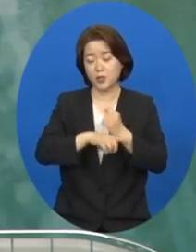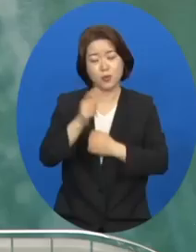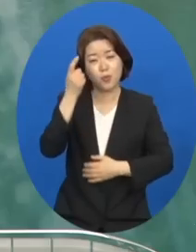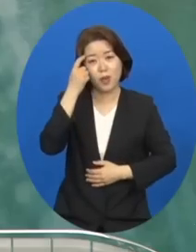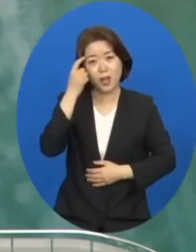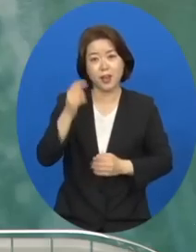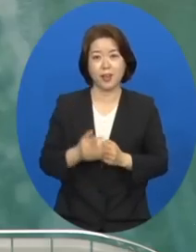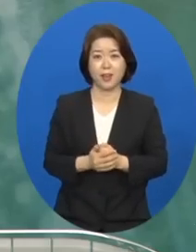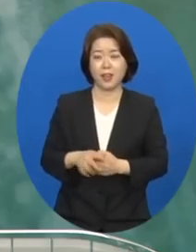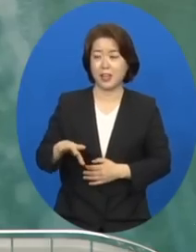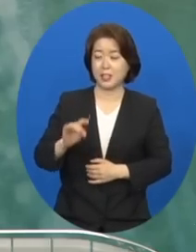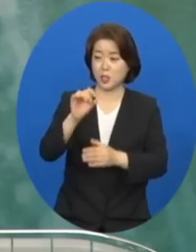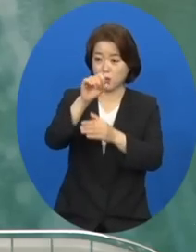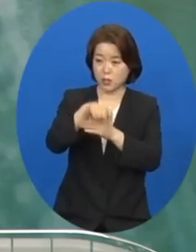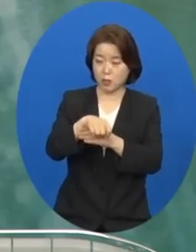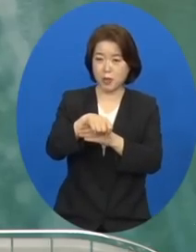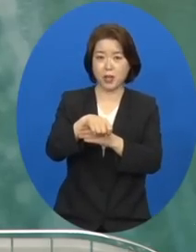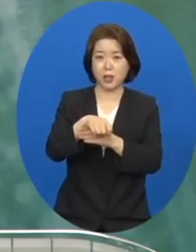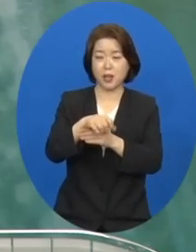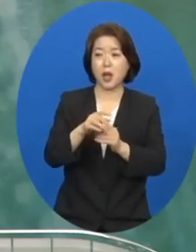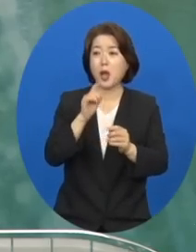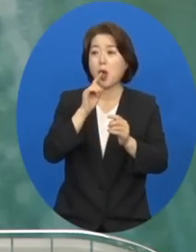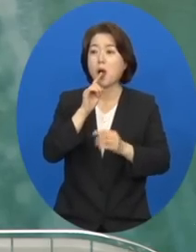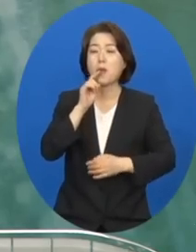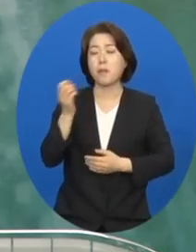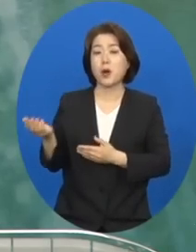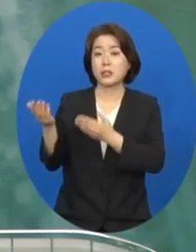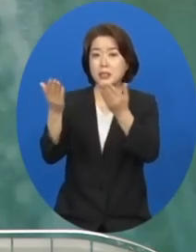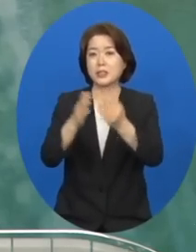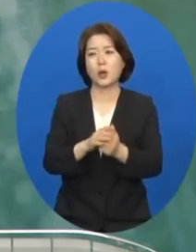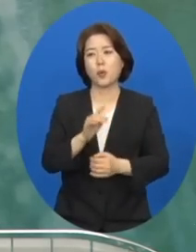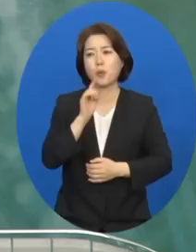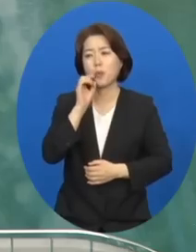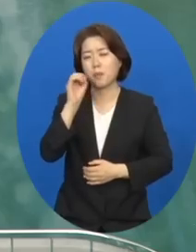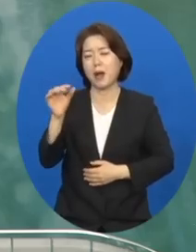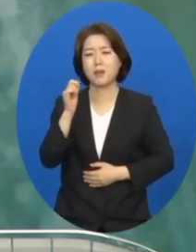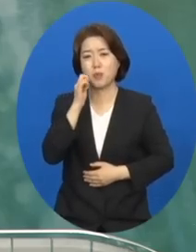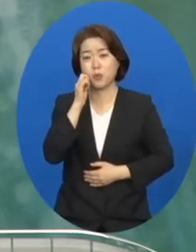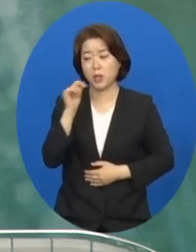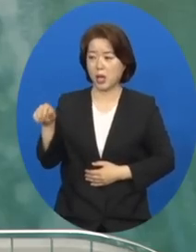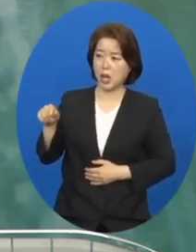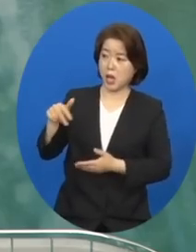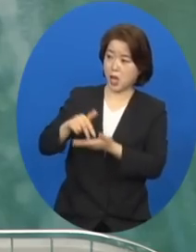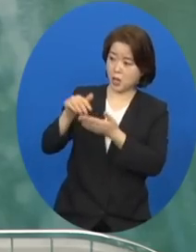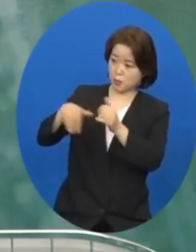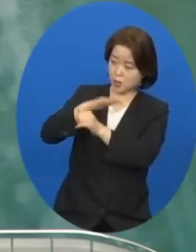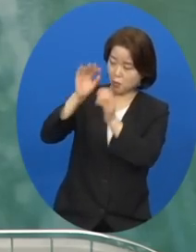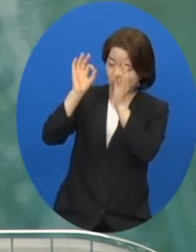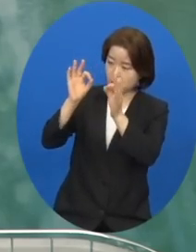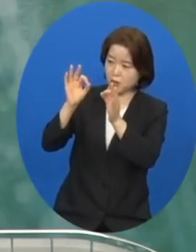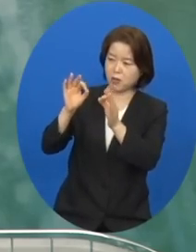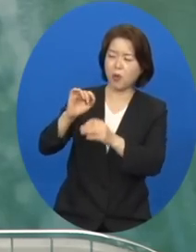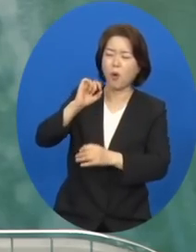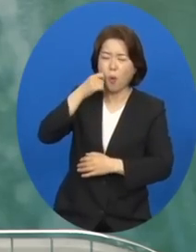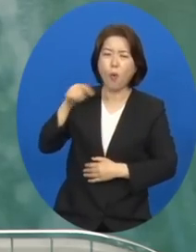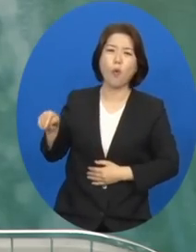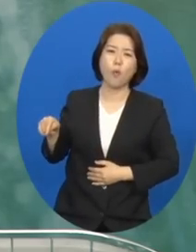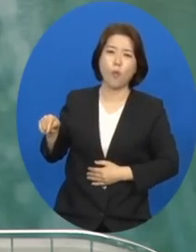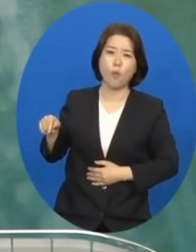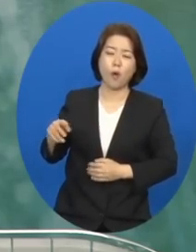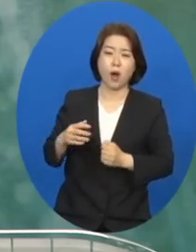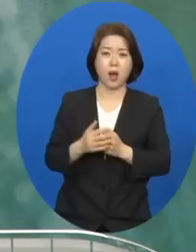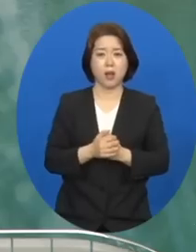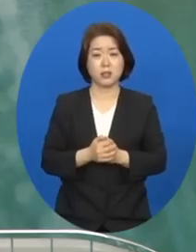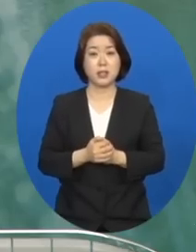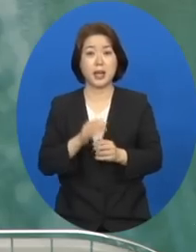첫열매 드리라고 말을 제가 못했습니다 너무나 어려운 현관 이었으니까 차마 비료가 말은 못했고 말씀 중에